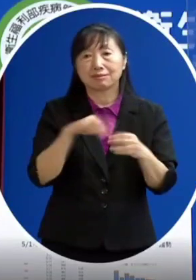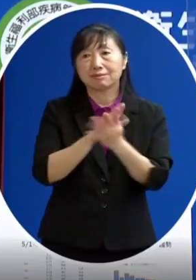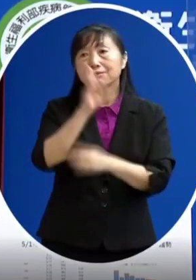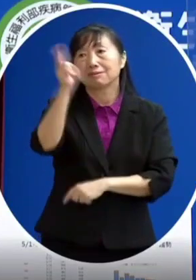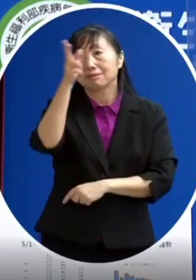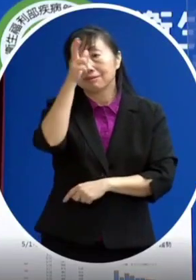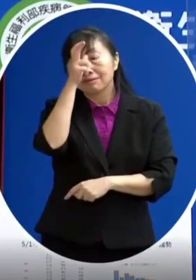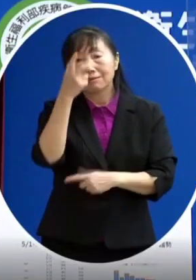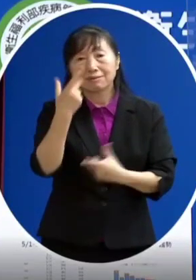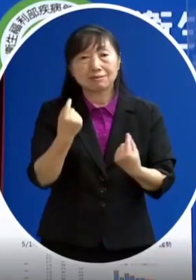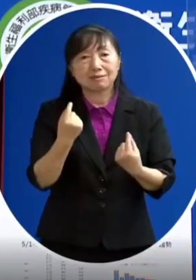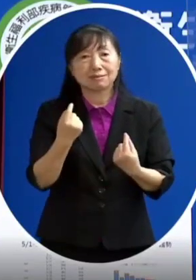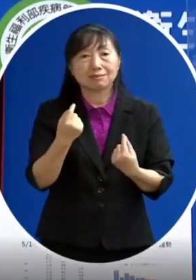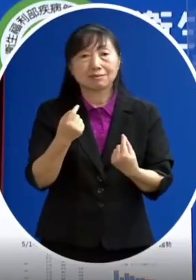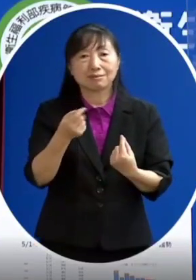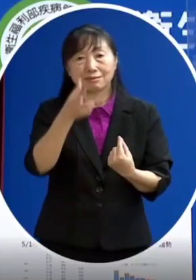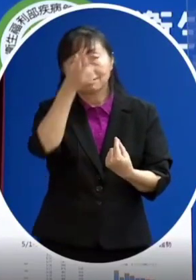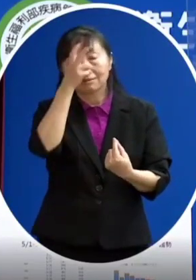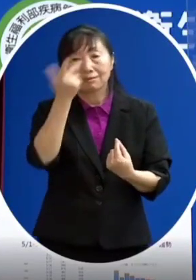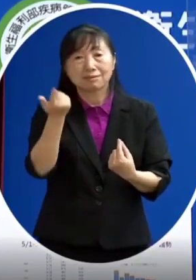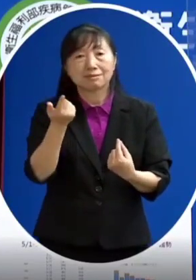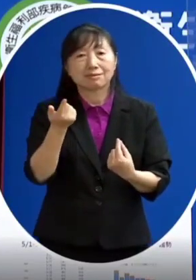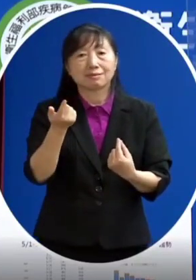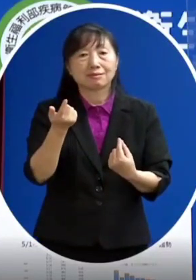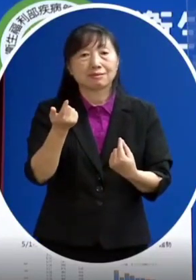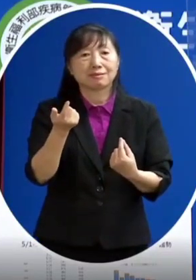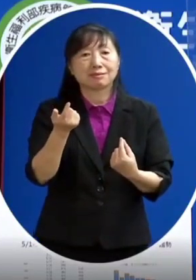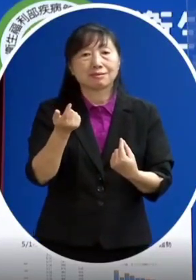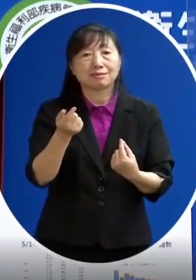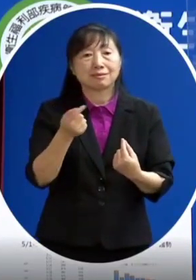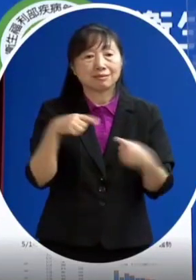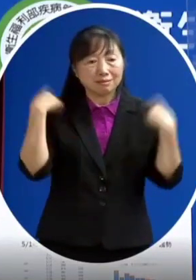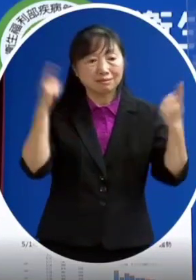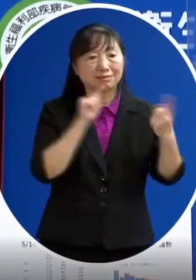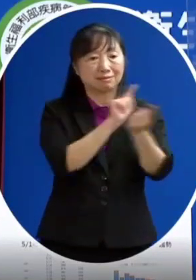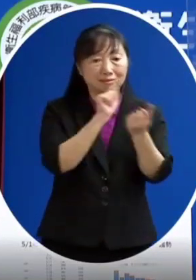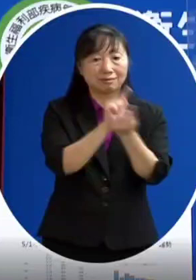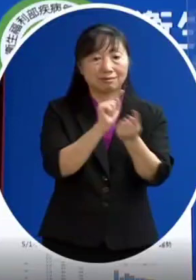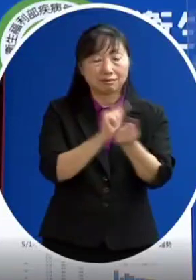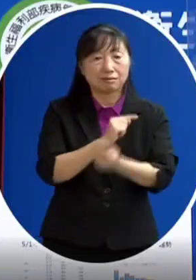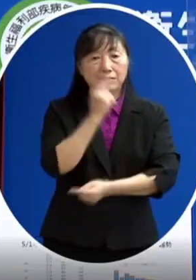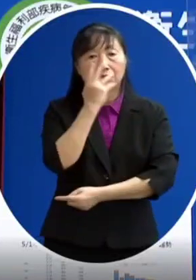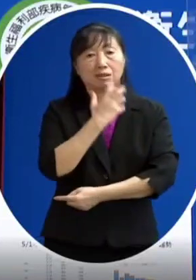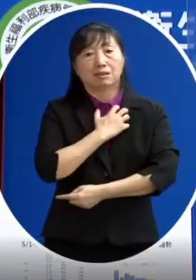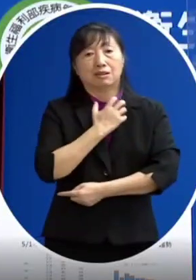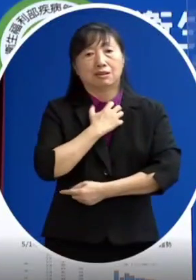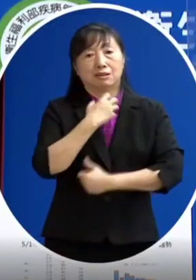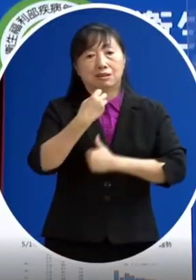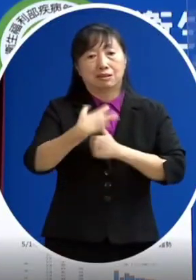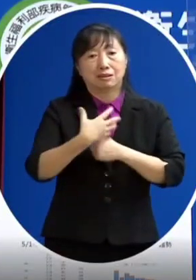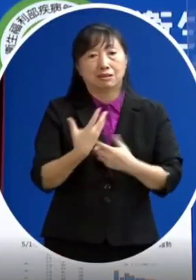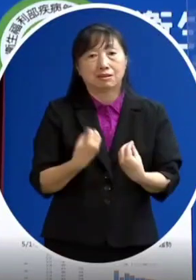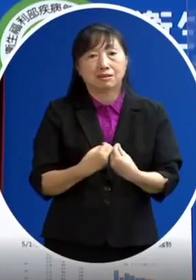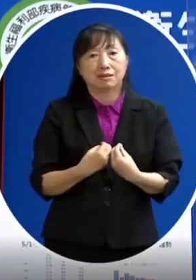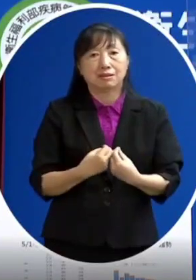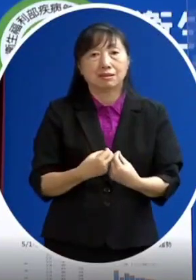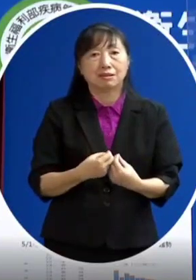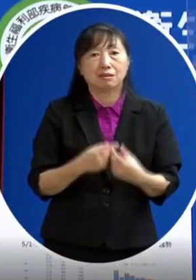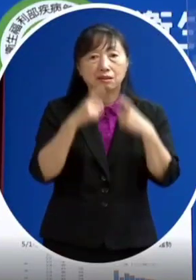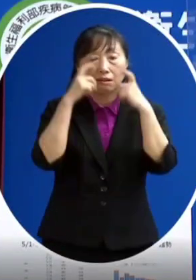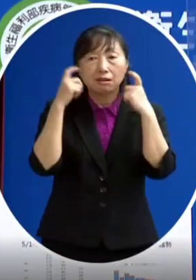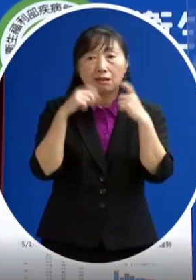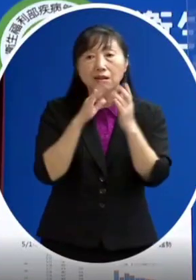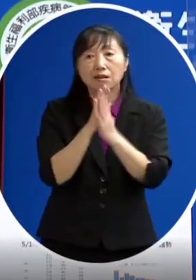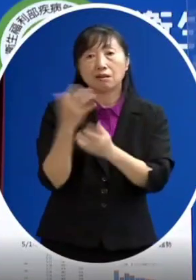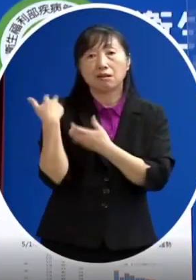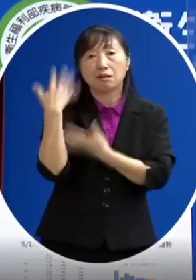警 部 察 长 抓， 在干嘛？ 然后警察就这样子在里面风险非常的高， 请问部长在干嘛？ 啊，连口